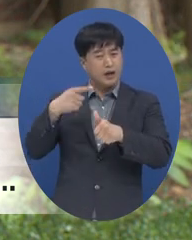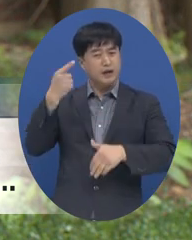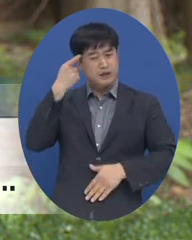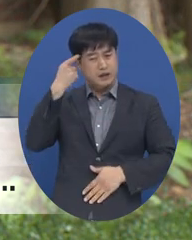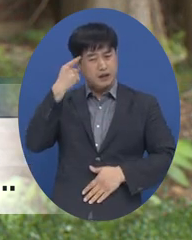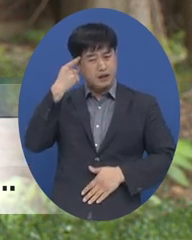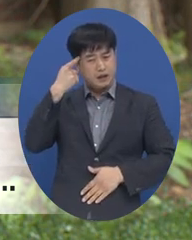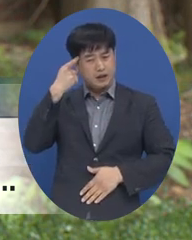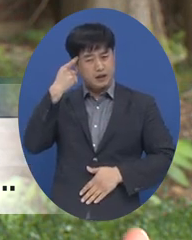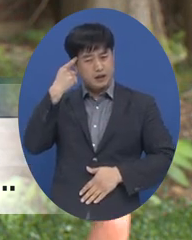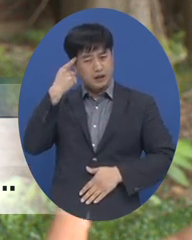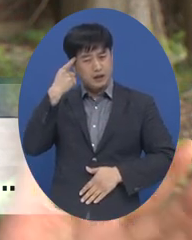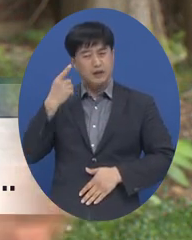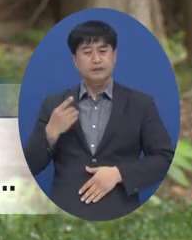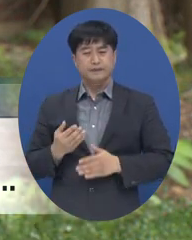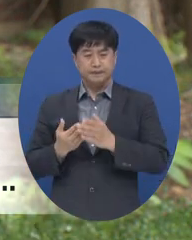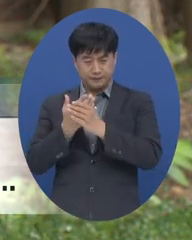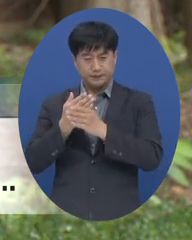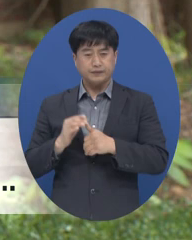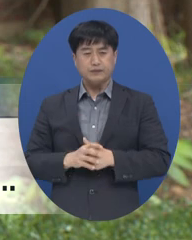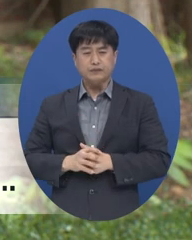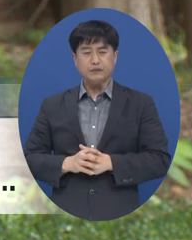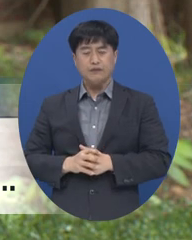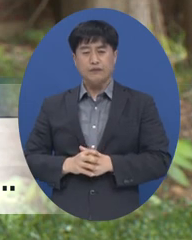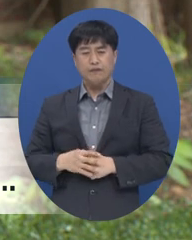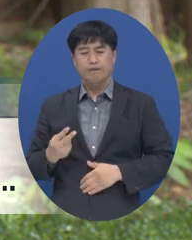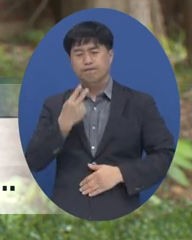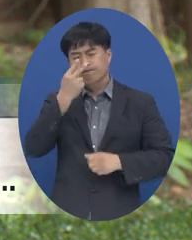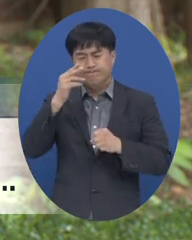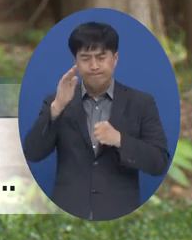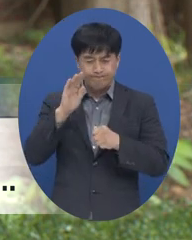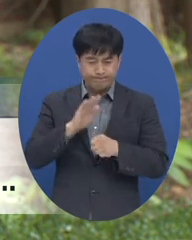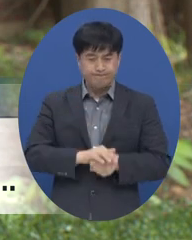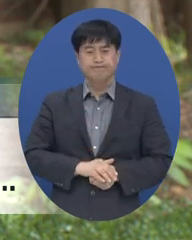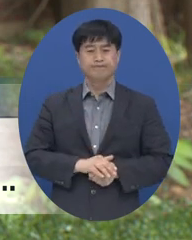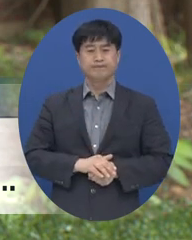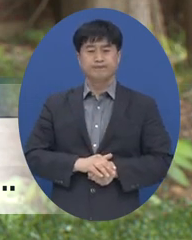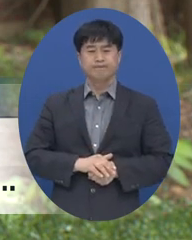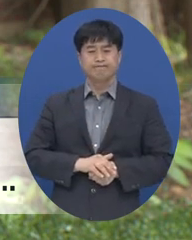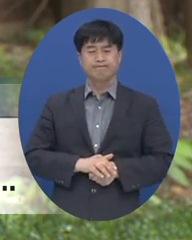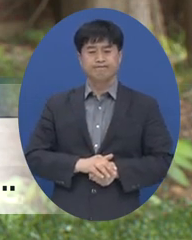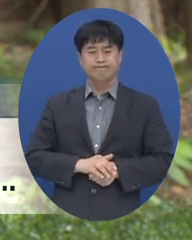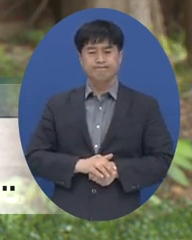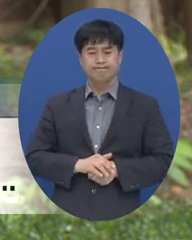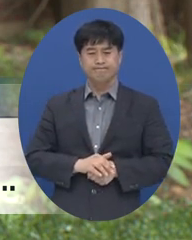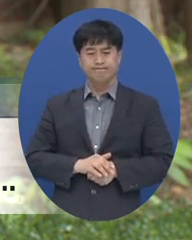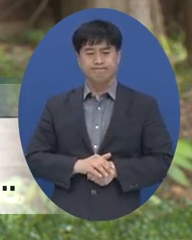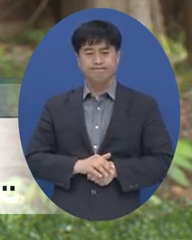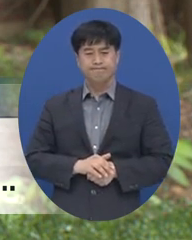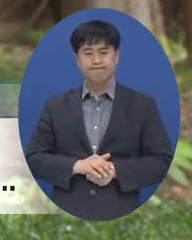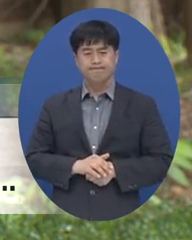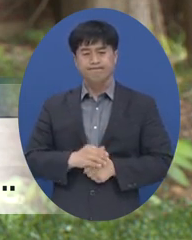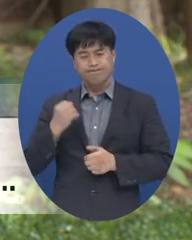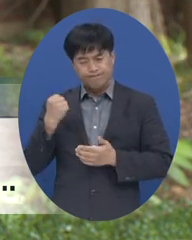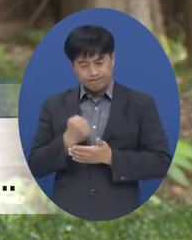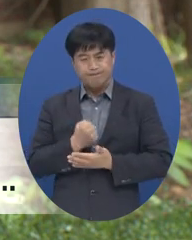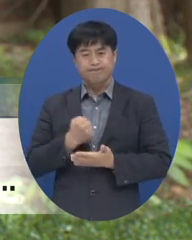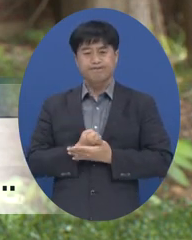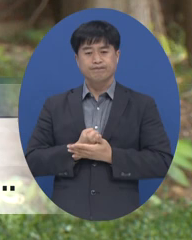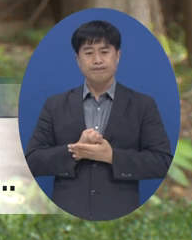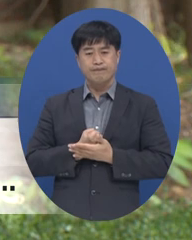말들을 스쳐 지나가는 거예요 그냥 그러면서 게 그 억울하고